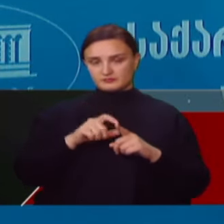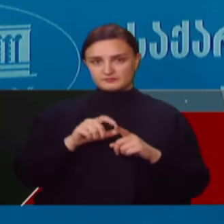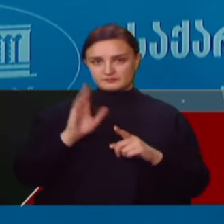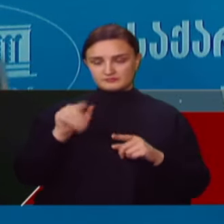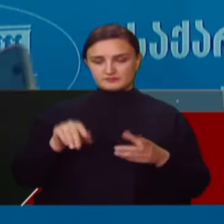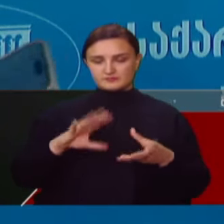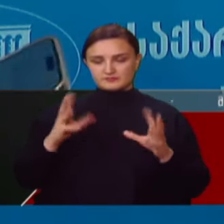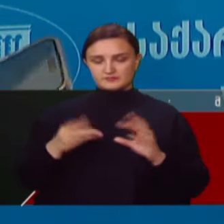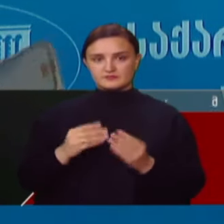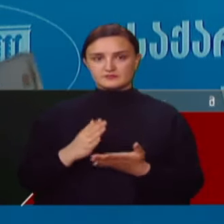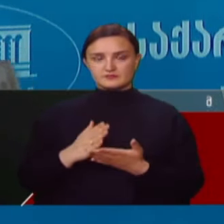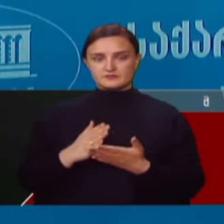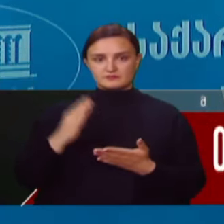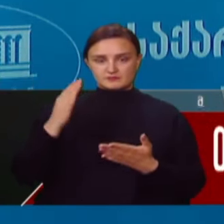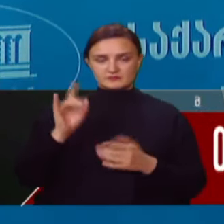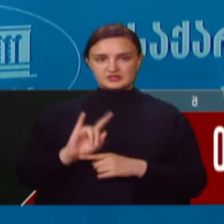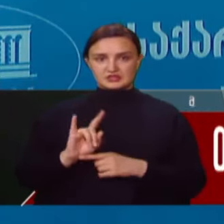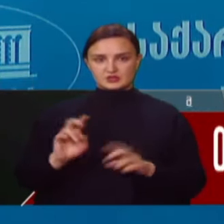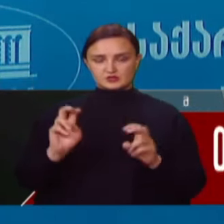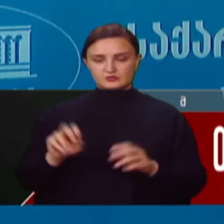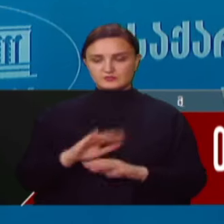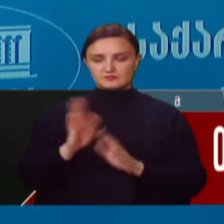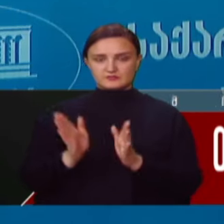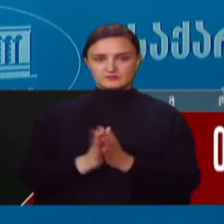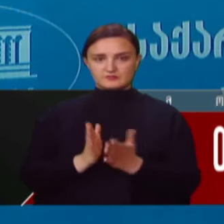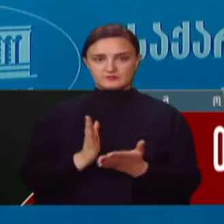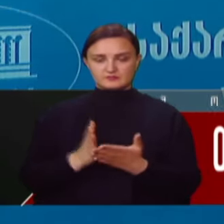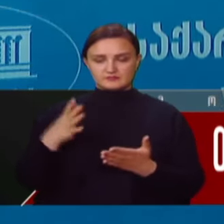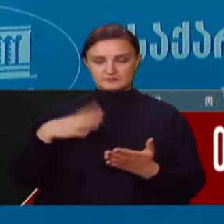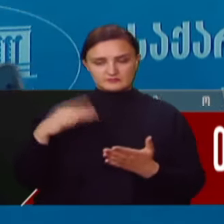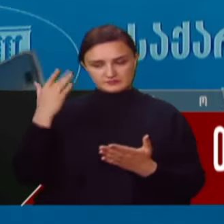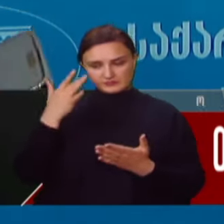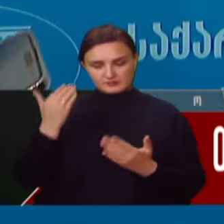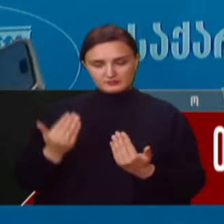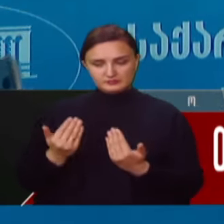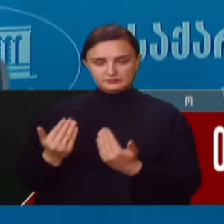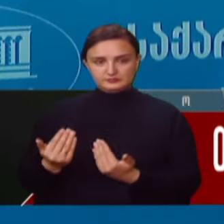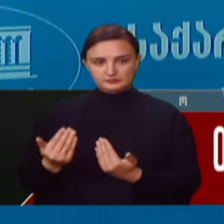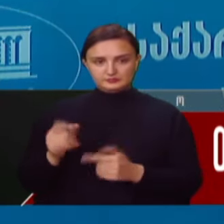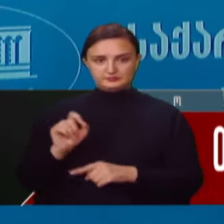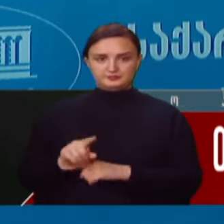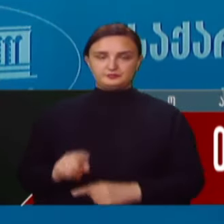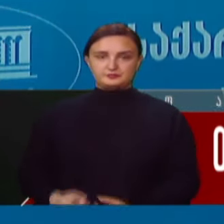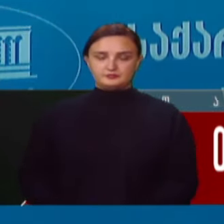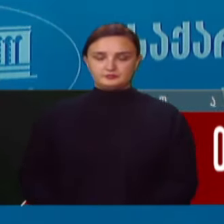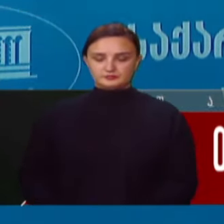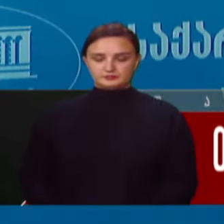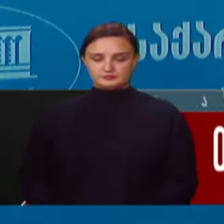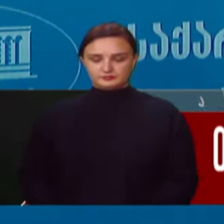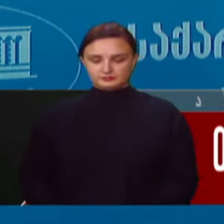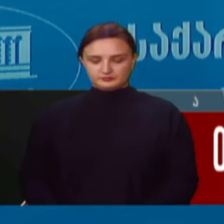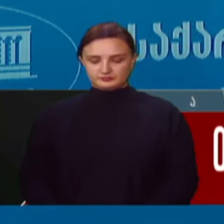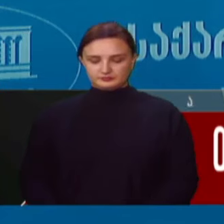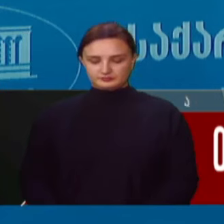ყველაფერი არის სისრუე, ეს ყველაფერი არის ქართული ოცნების მიერ დაკვეთილი. ნუ გამოდის, რომ